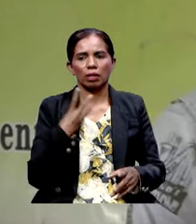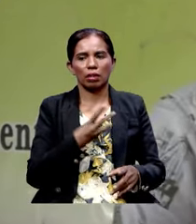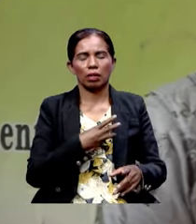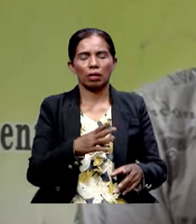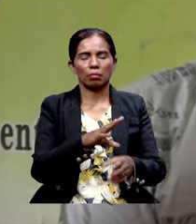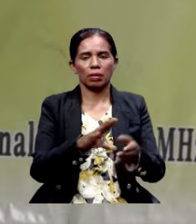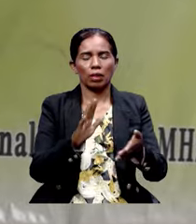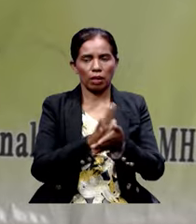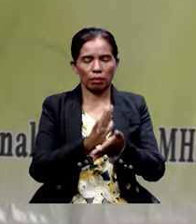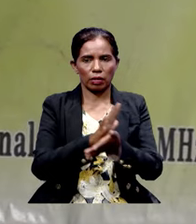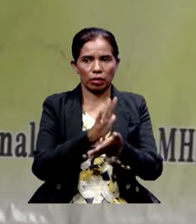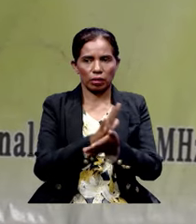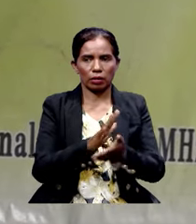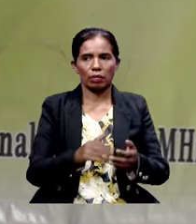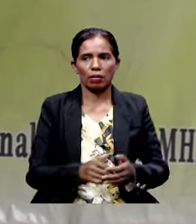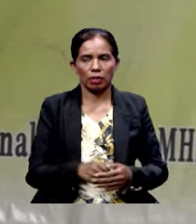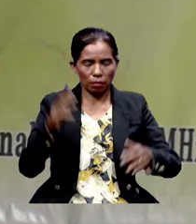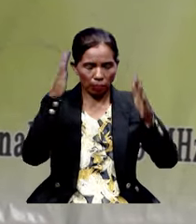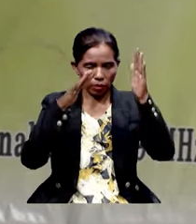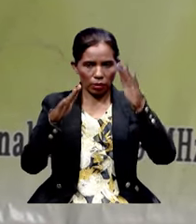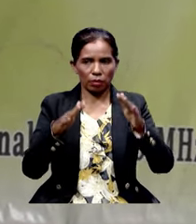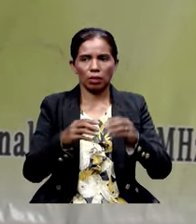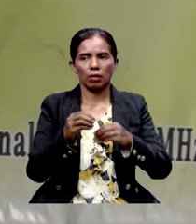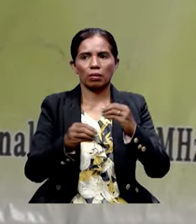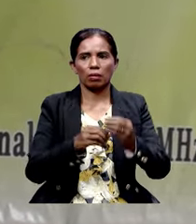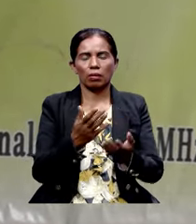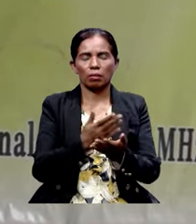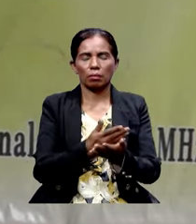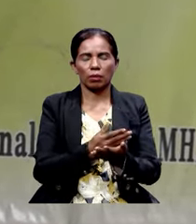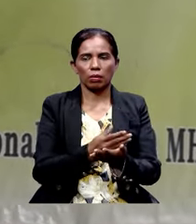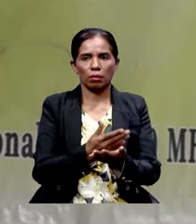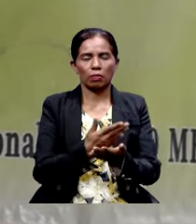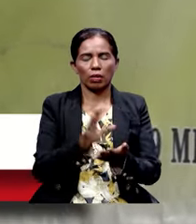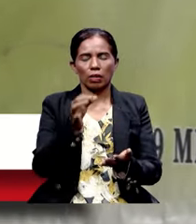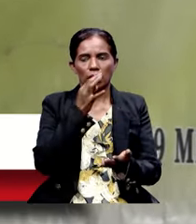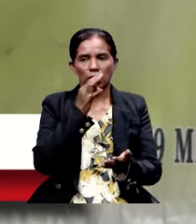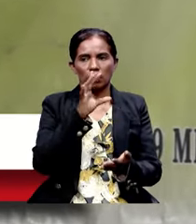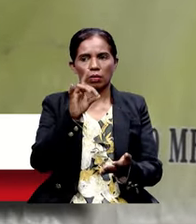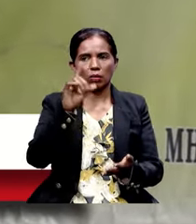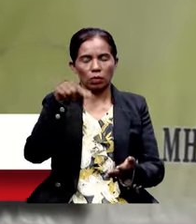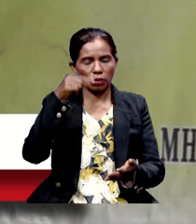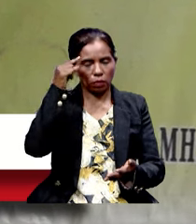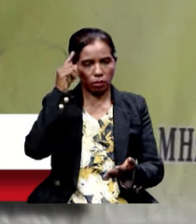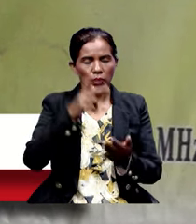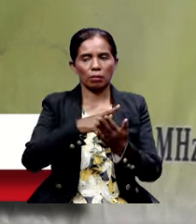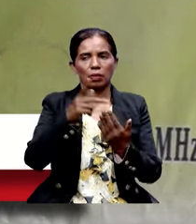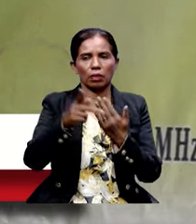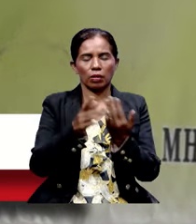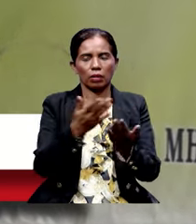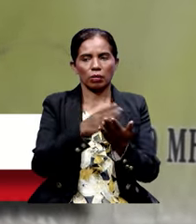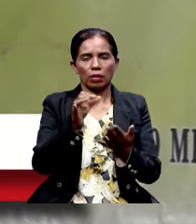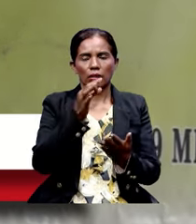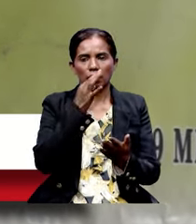ihani. Problema ba sesta baji kuninian iha kweta bu guberni nia programa sesta baji